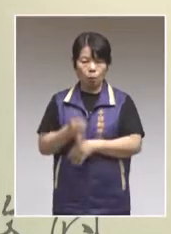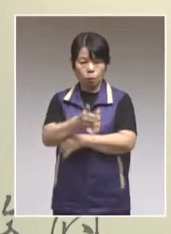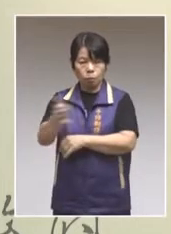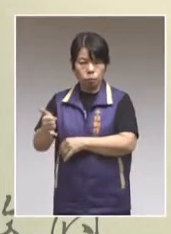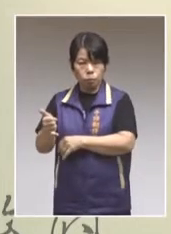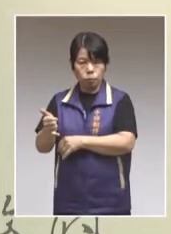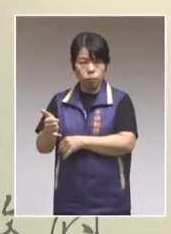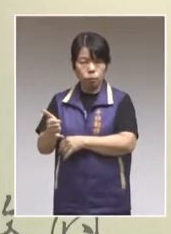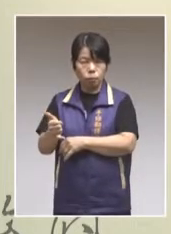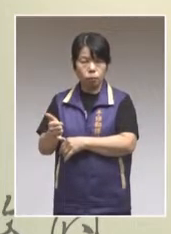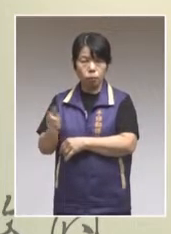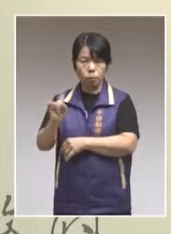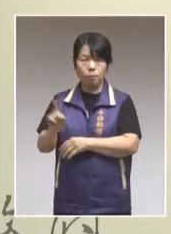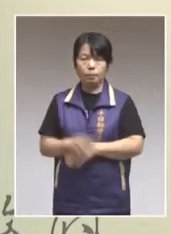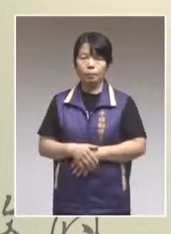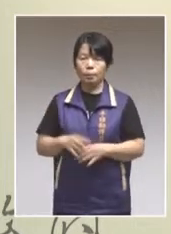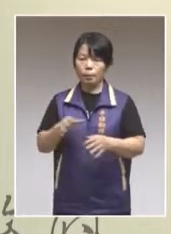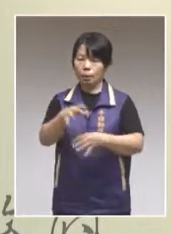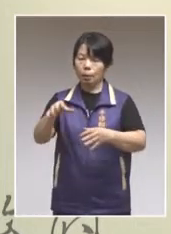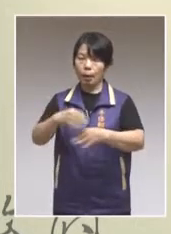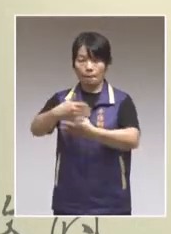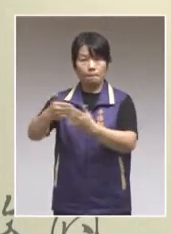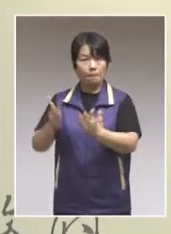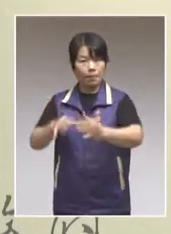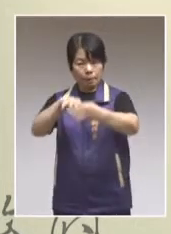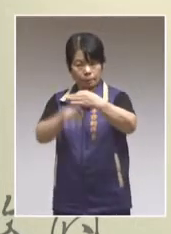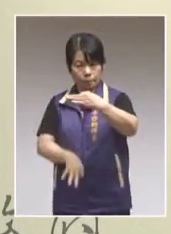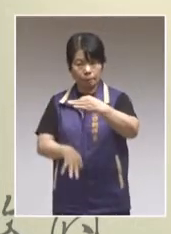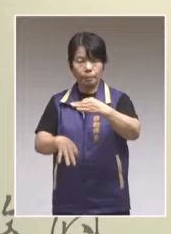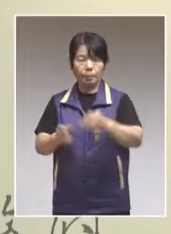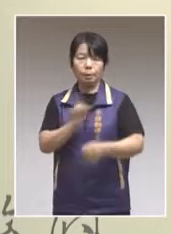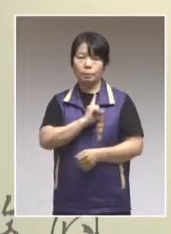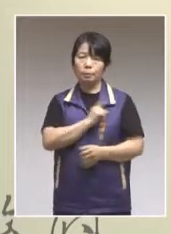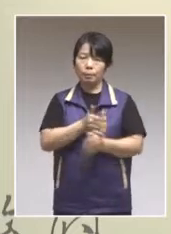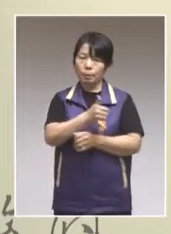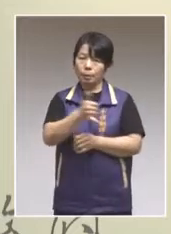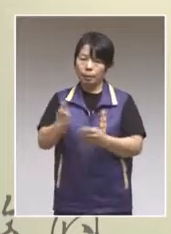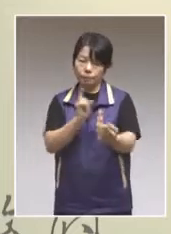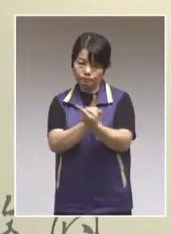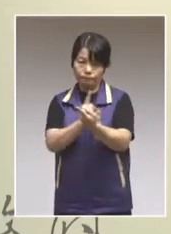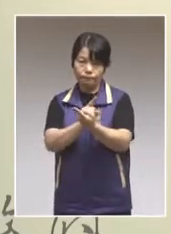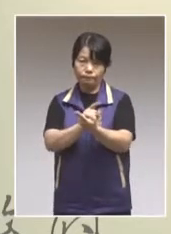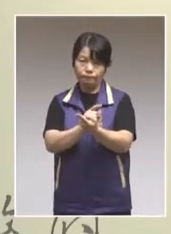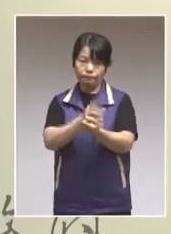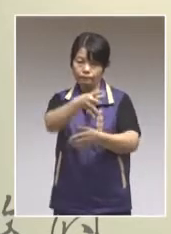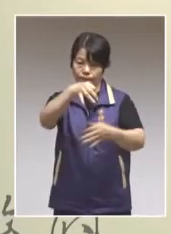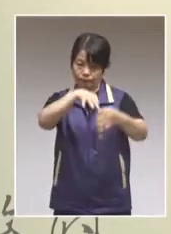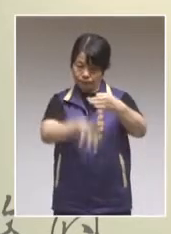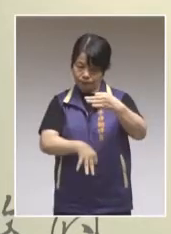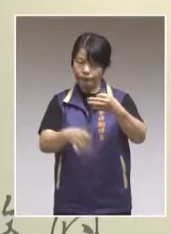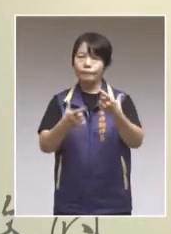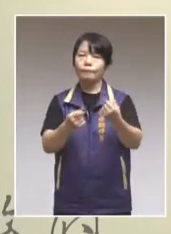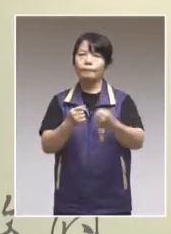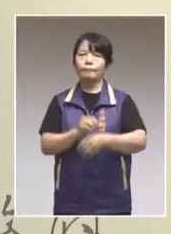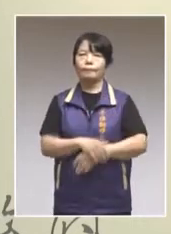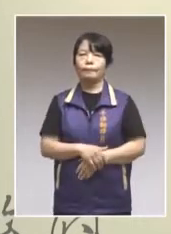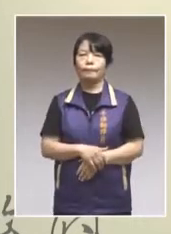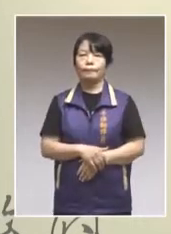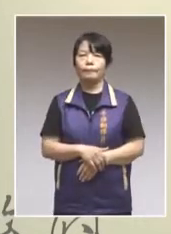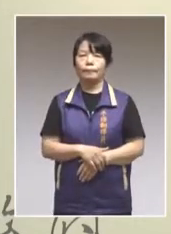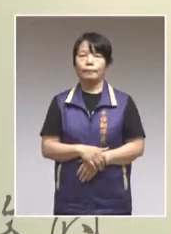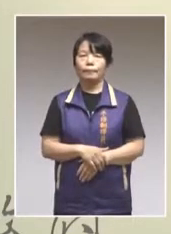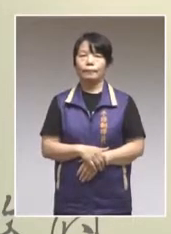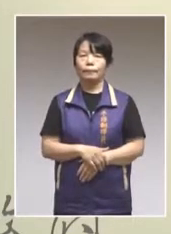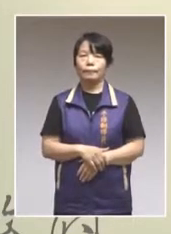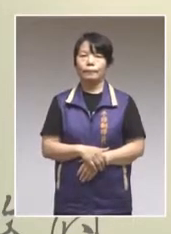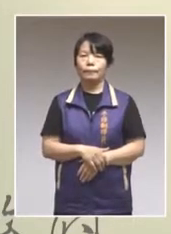围里面，框列他所在班级以及他社团活动的密切接触者，作为这个框